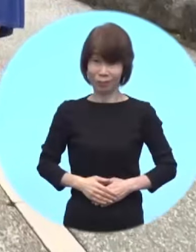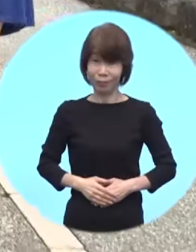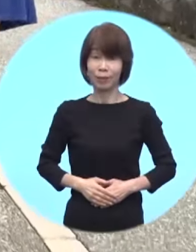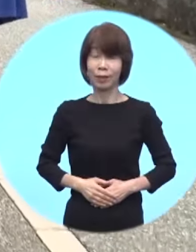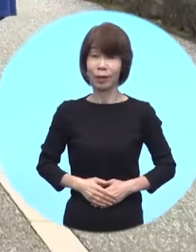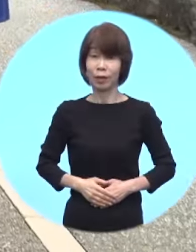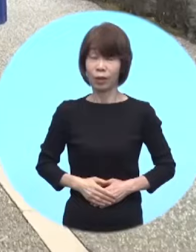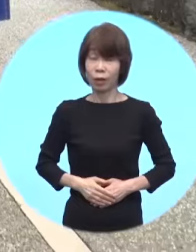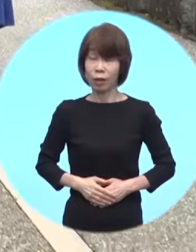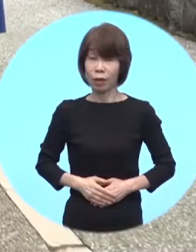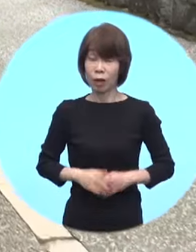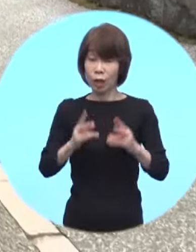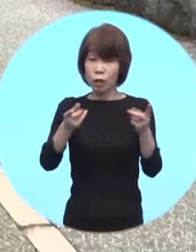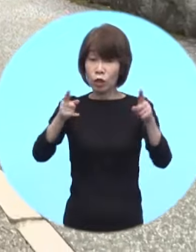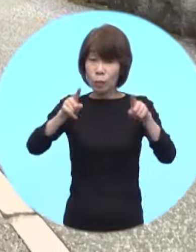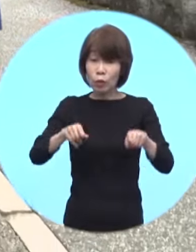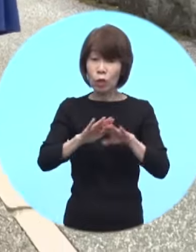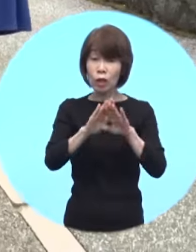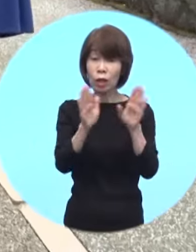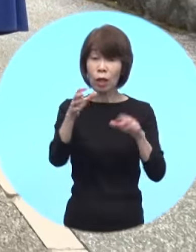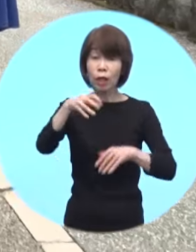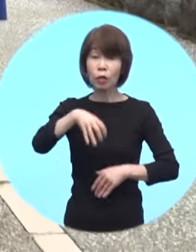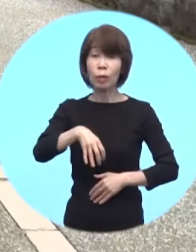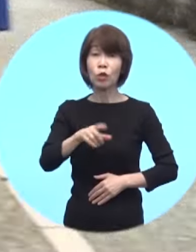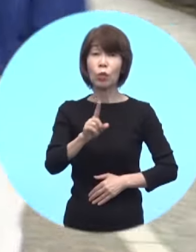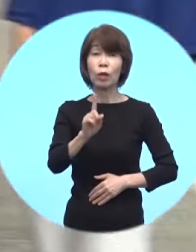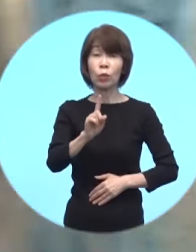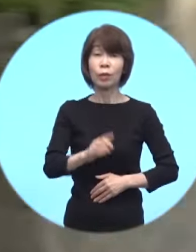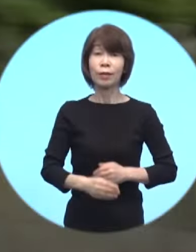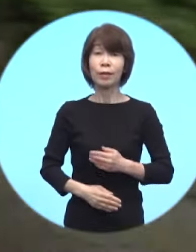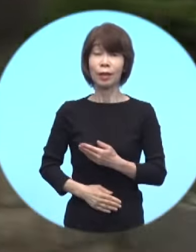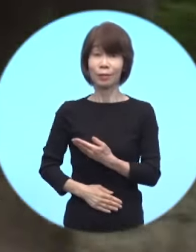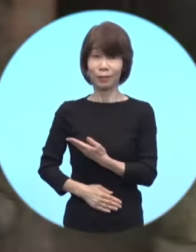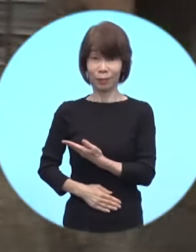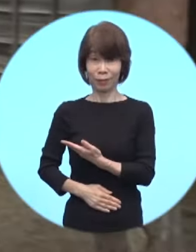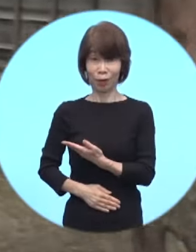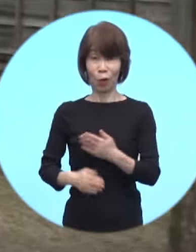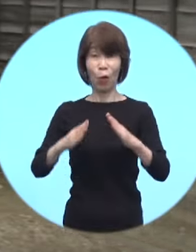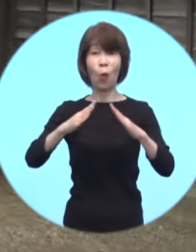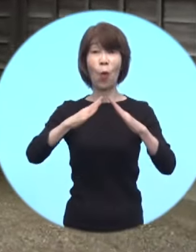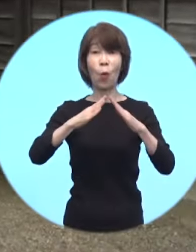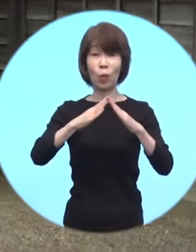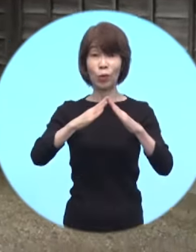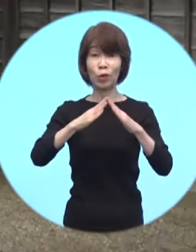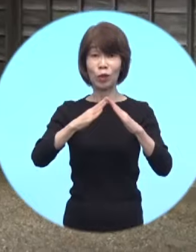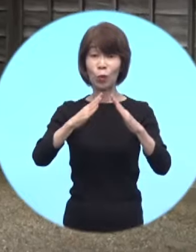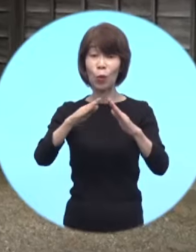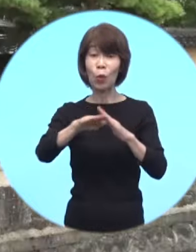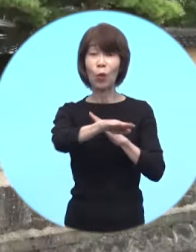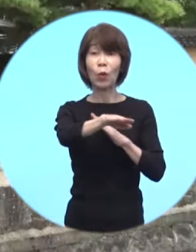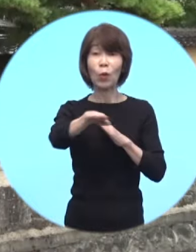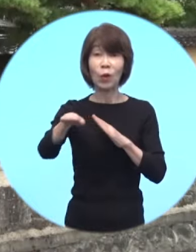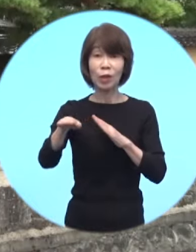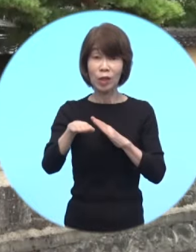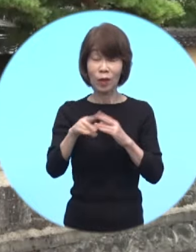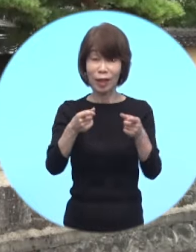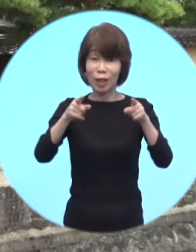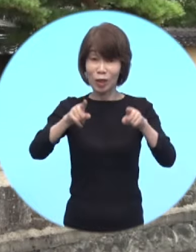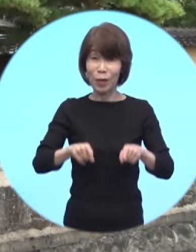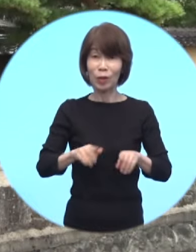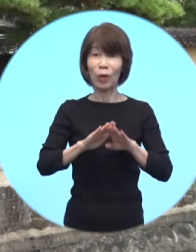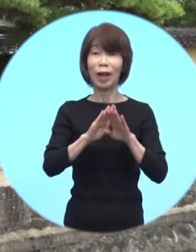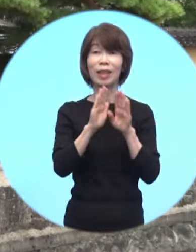らで歴史遺産のイベントが行われるのですか？ はい、そうしましたらこちらのお屋敷のお庭でイベントが開か